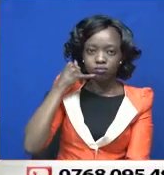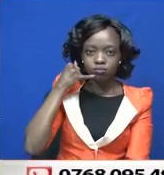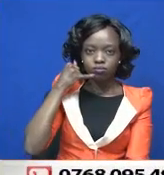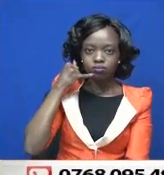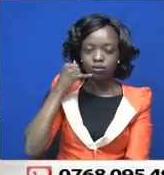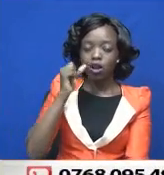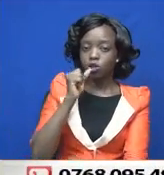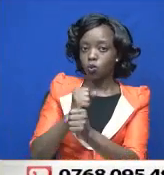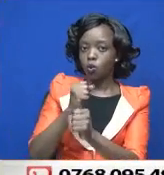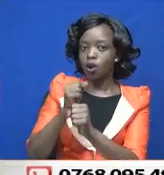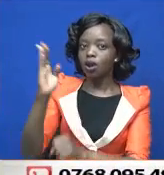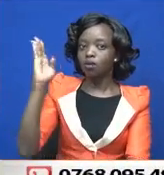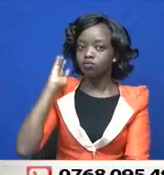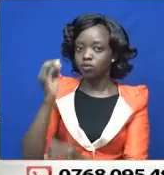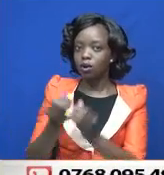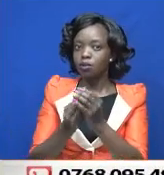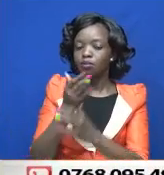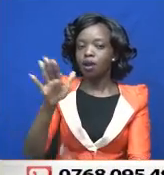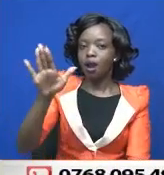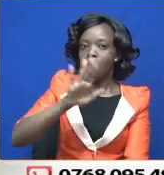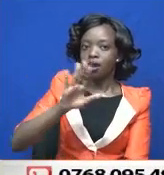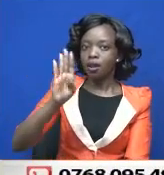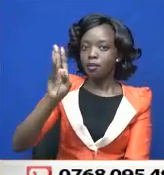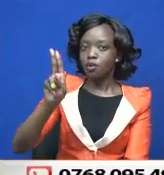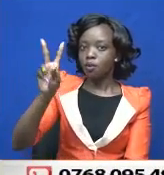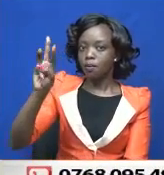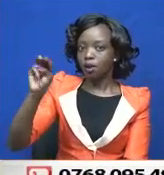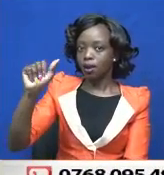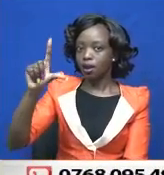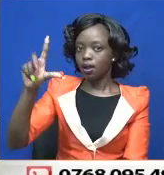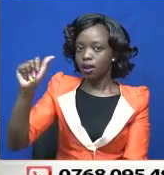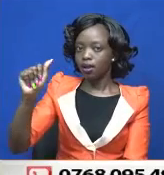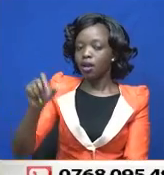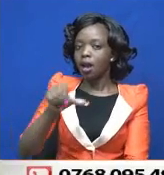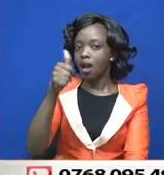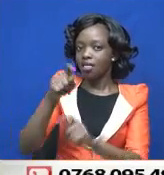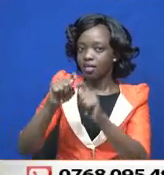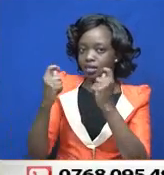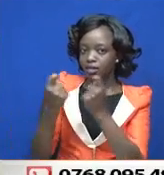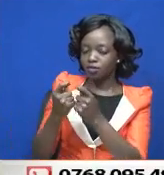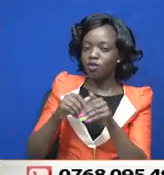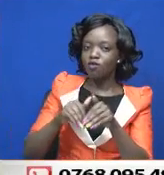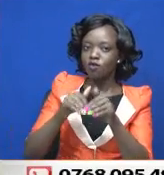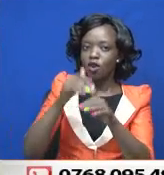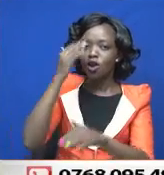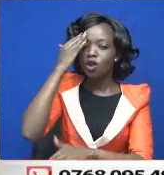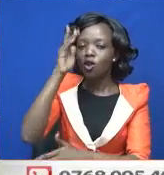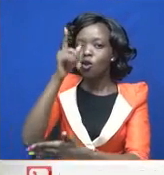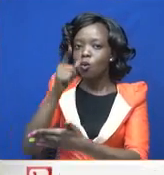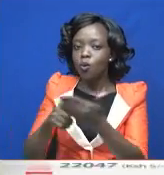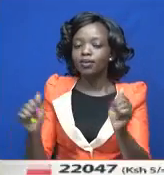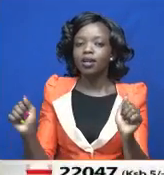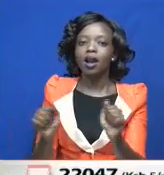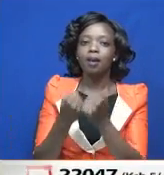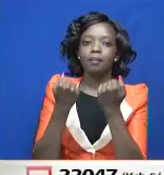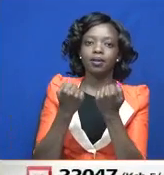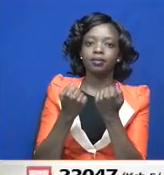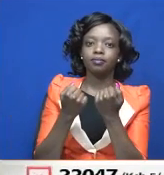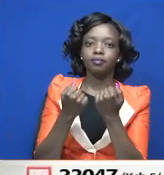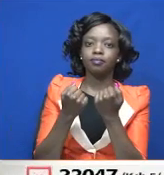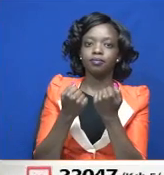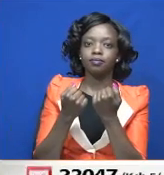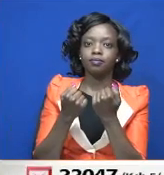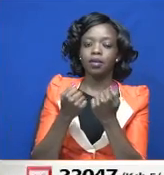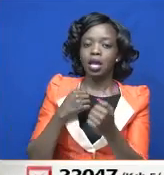kuna kazi ya ulinzi imetokea eneo la Bumala, na hapo akajipanga kuandamana na wenzake asijue atakumbana na mauti.